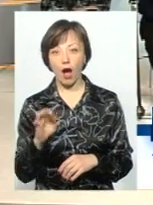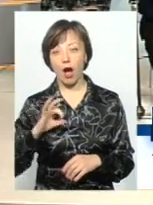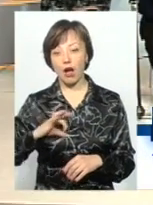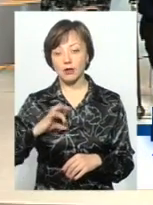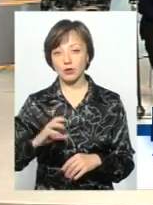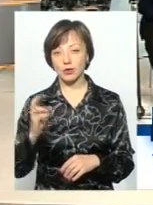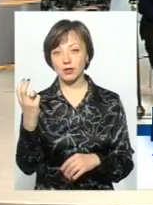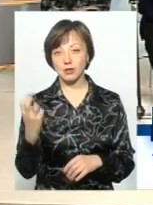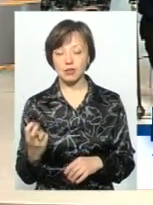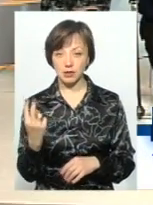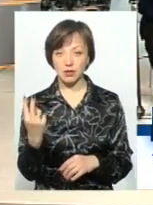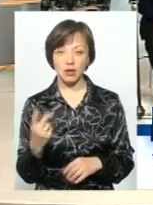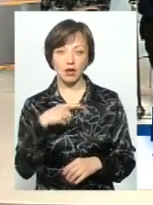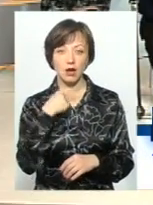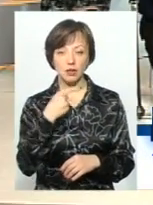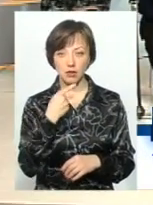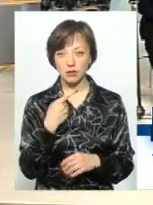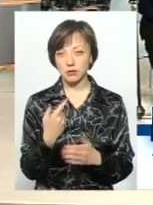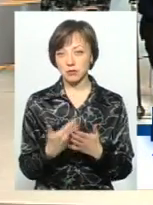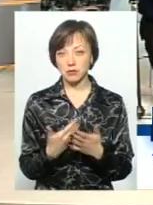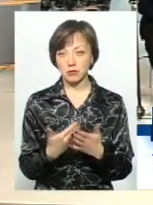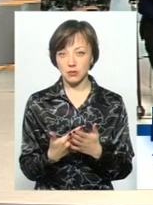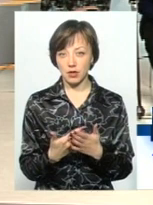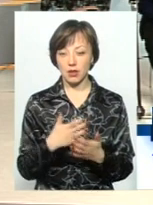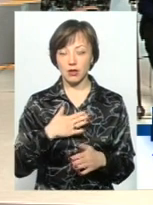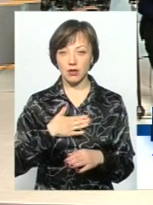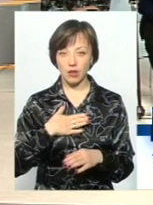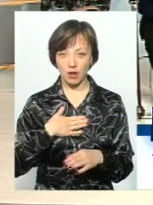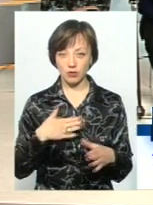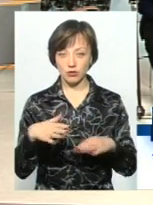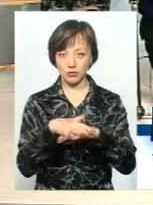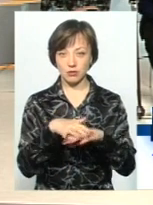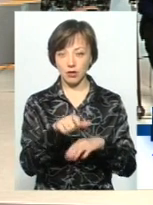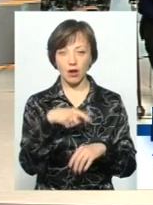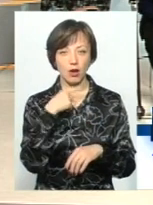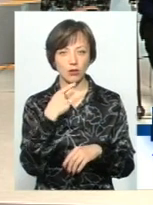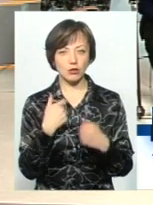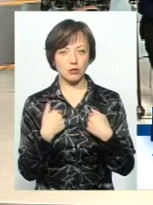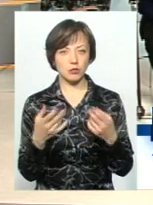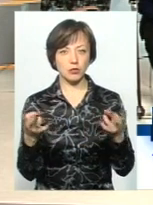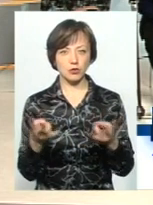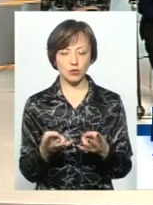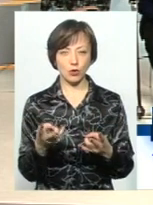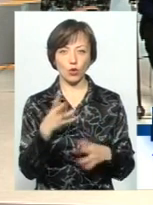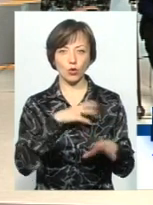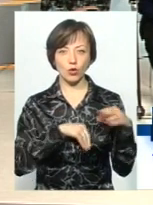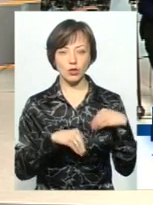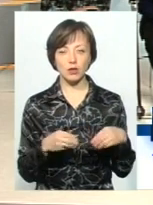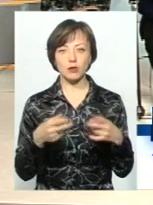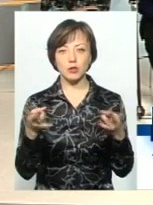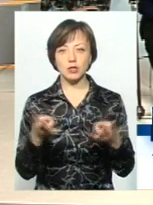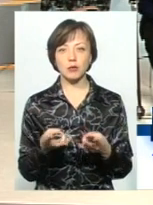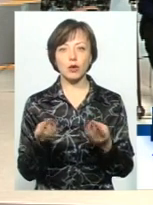експлуатаційники сидять, кажуть, казали б, виходці з нашого класу. Вони говорять, нам же ж потрібні доходи, нам